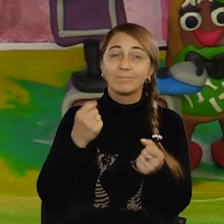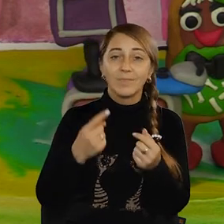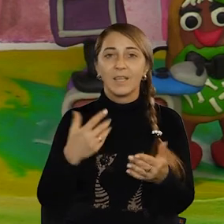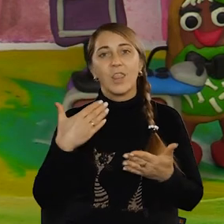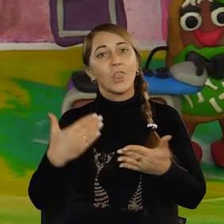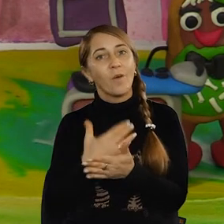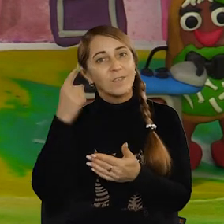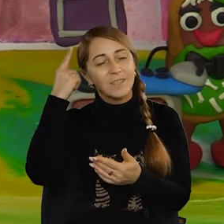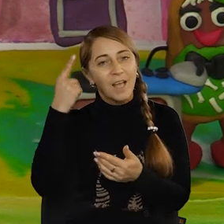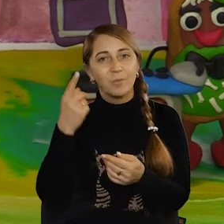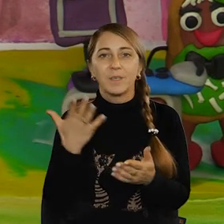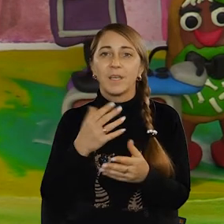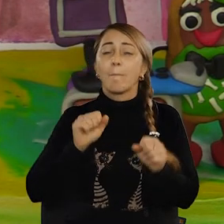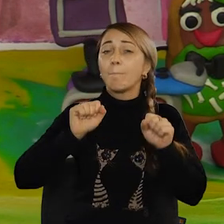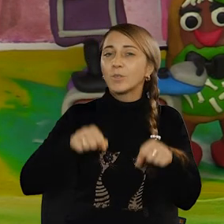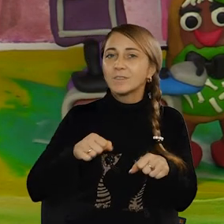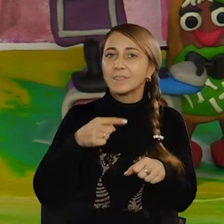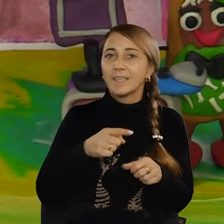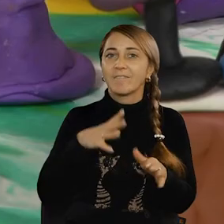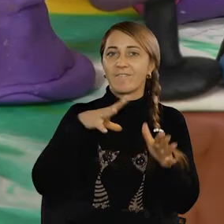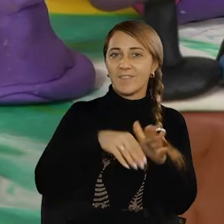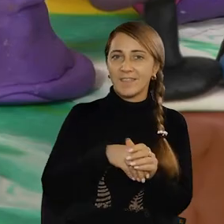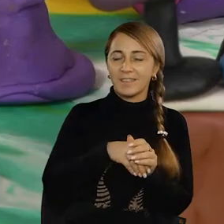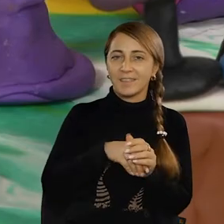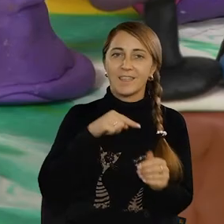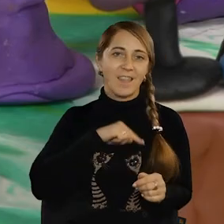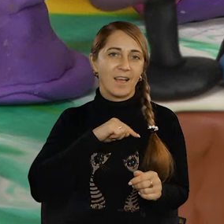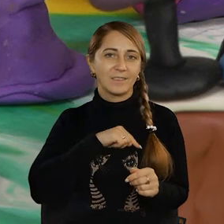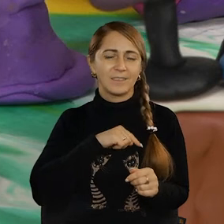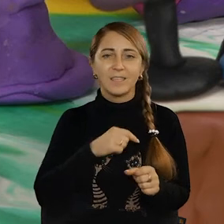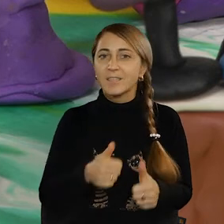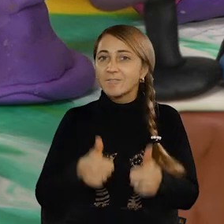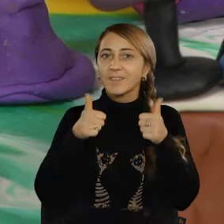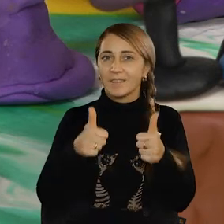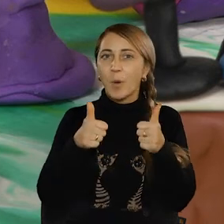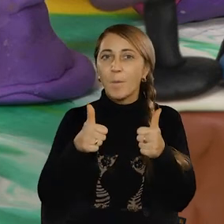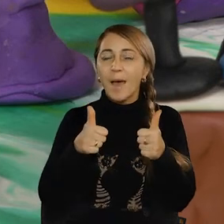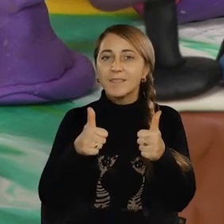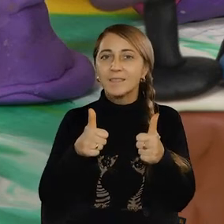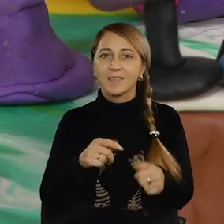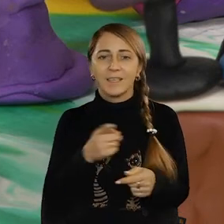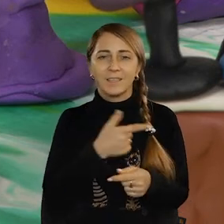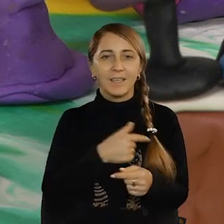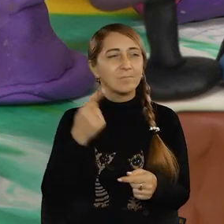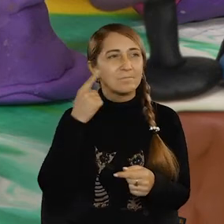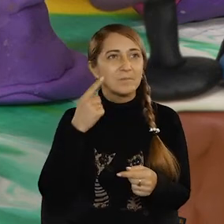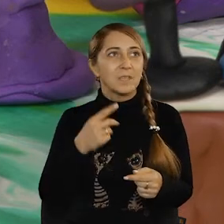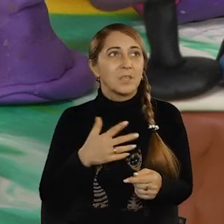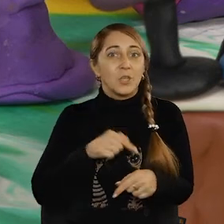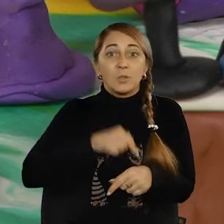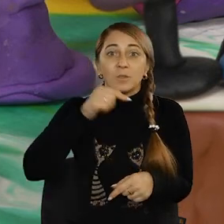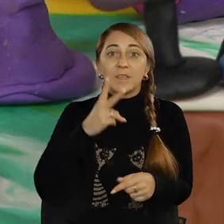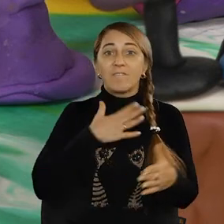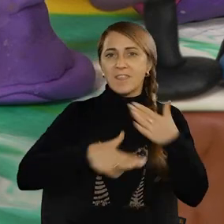нові задуми та можливості їх втілити. Настрій бомбезний. Таке враження, ніби ти на сьомому небі